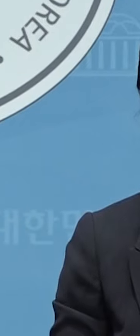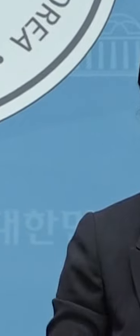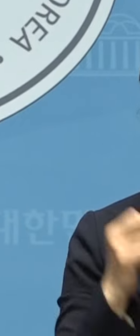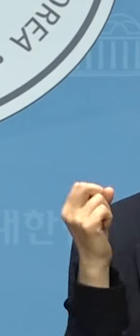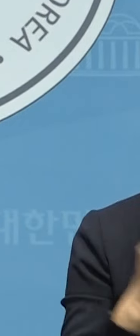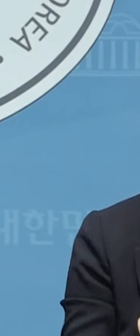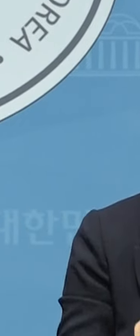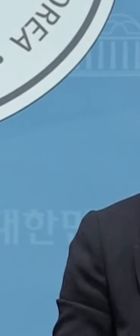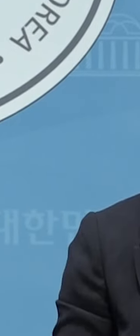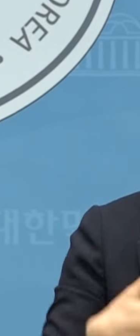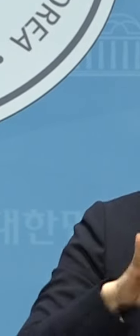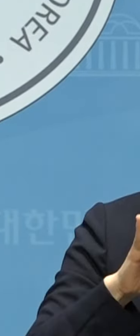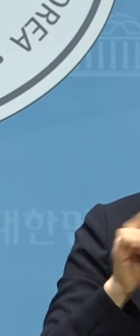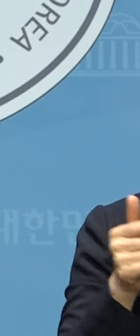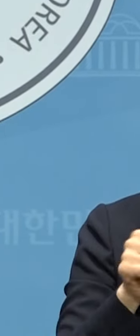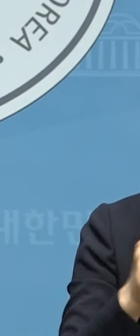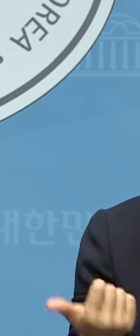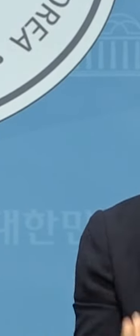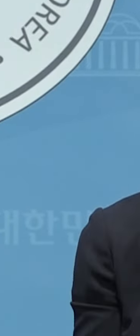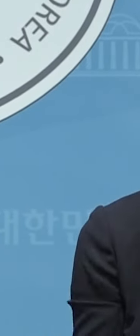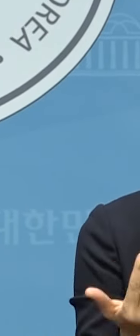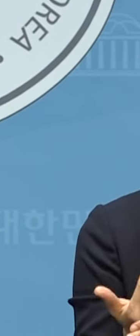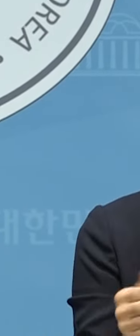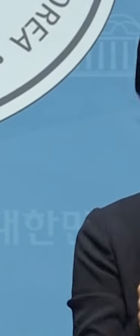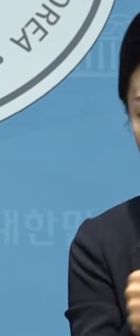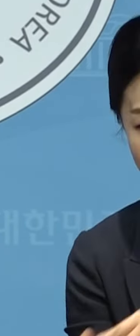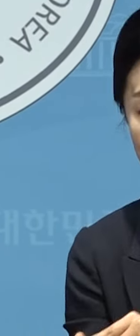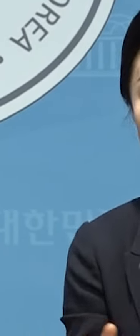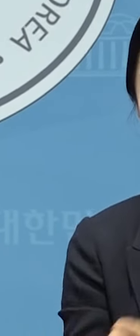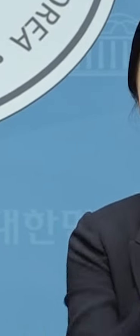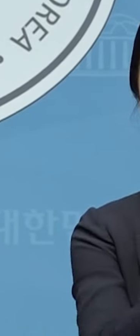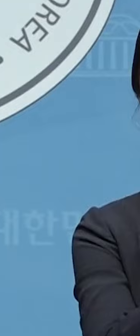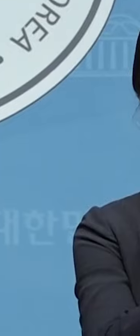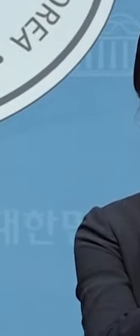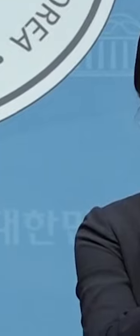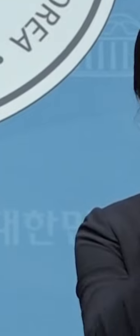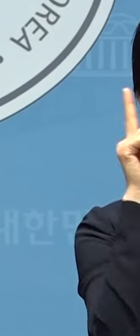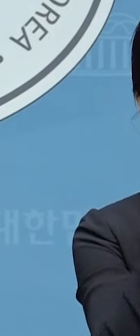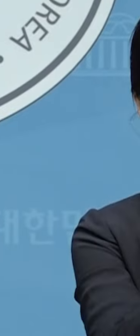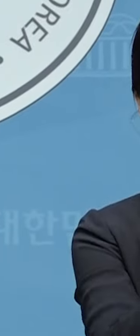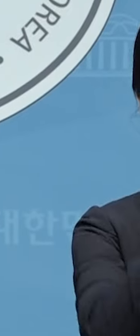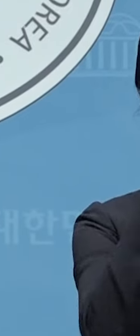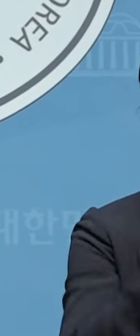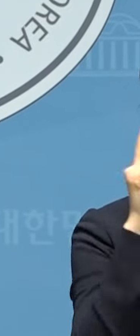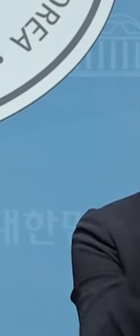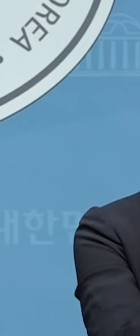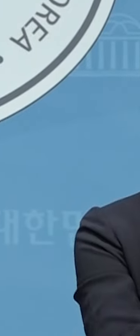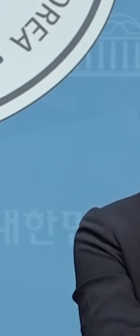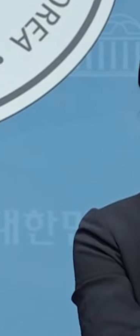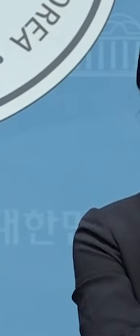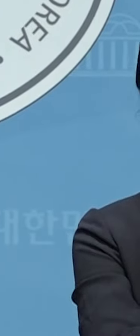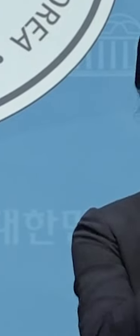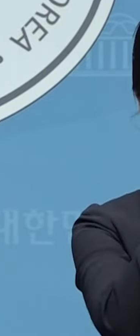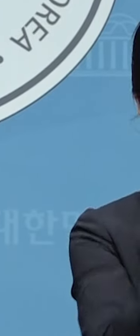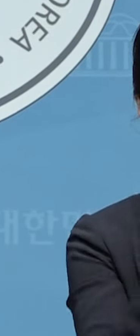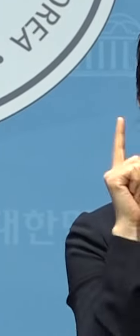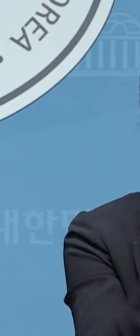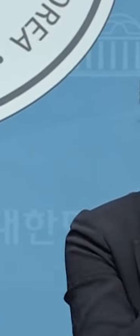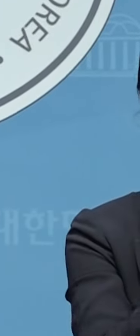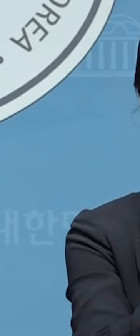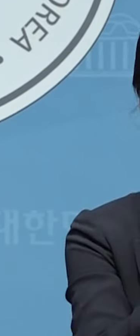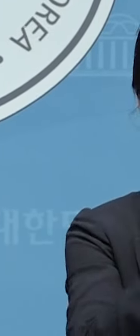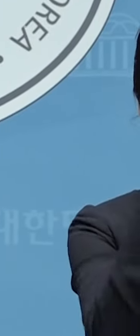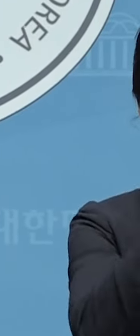무엇보다 해병 순직 의혹 자입니다 피자로 입건해